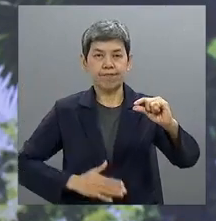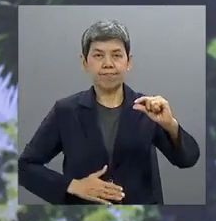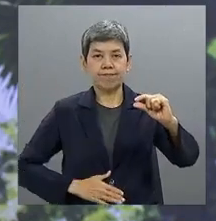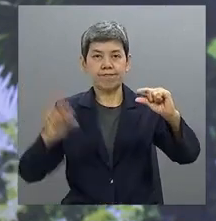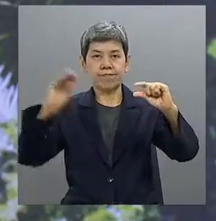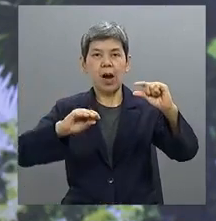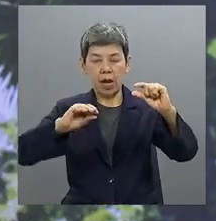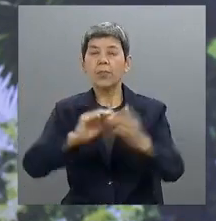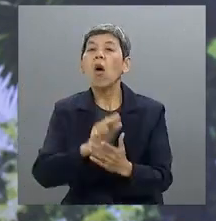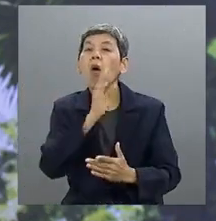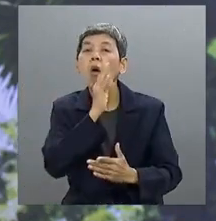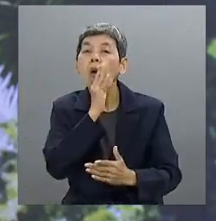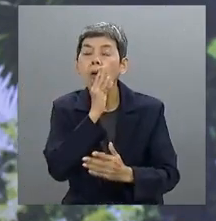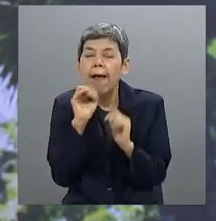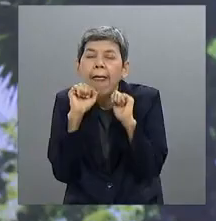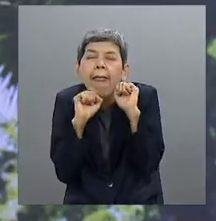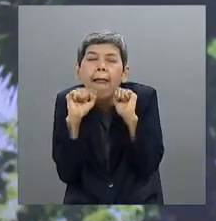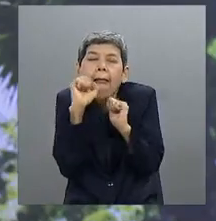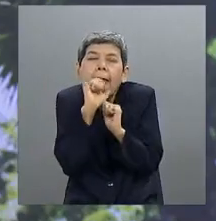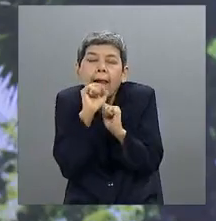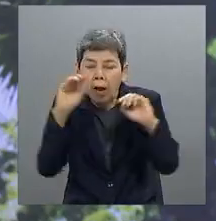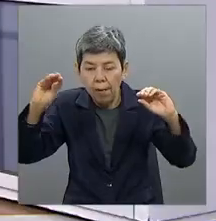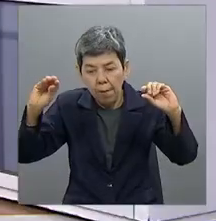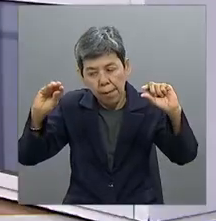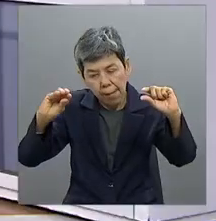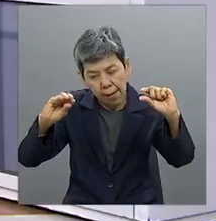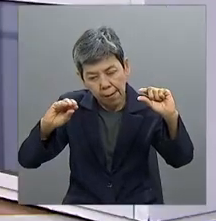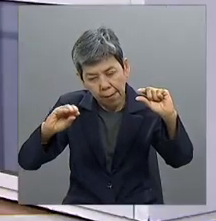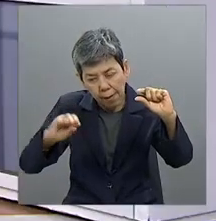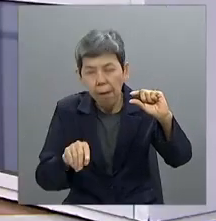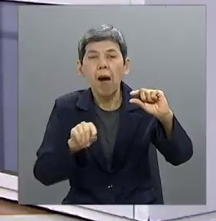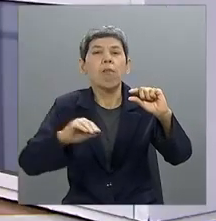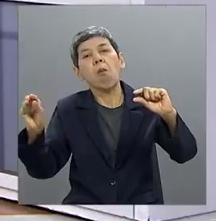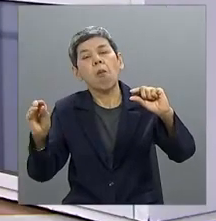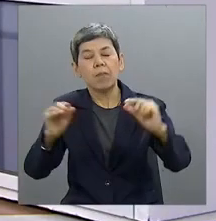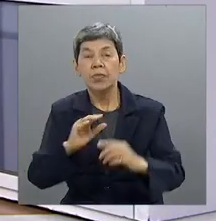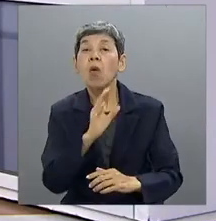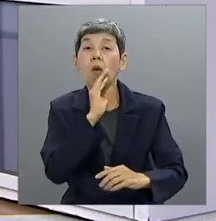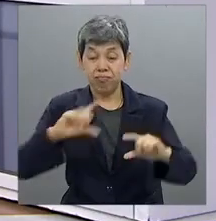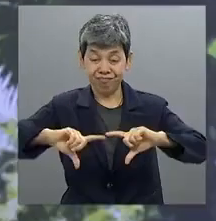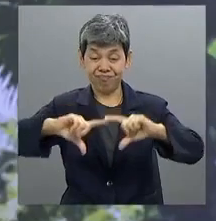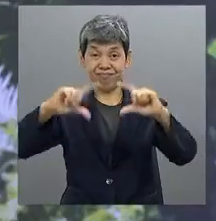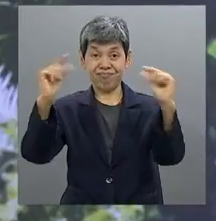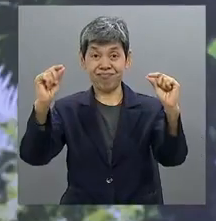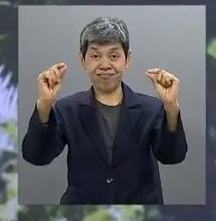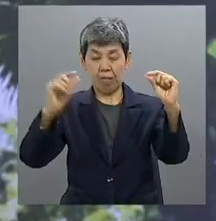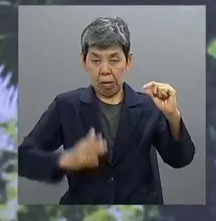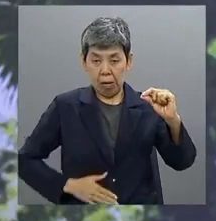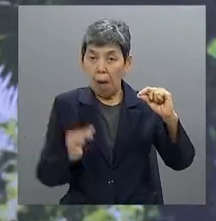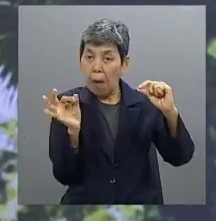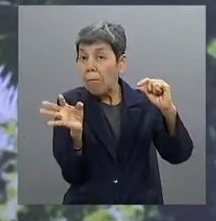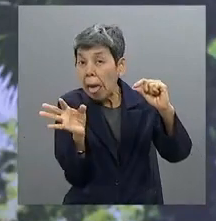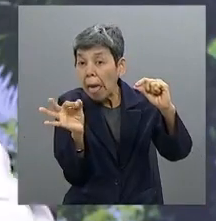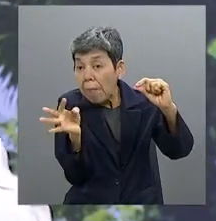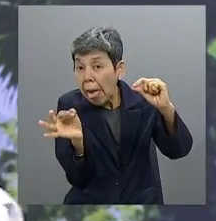ว่าตัวอ่อนสามารถจะเคลื่อนผ่าน ท่อน้ ำไข่ออกไปเนี่ยก็คือหลุดไปทางช่องนี ้ แต่ถ้ามดลูกของเรามีแผลหรือว่ามีรอยปริแตกบ